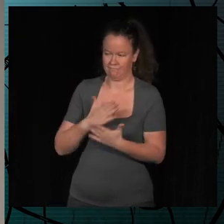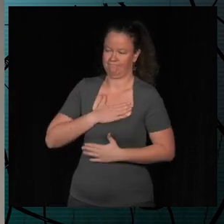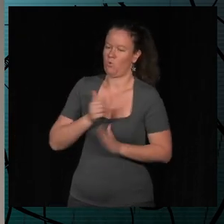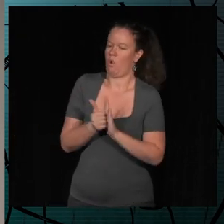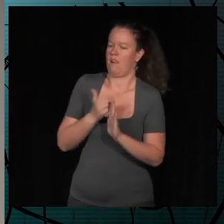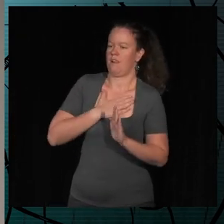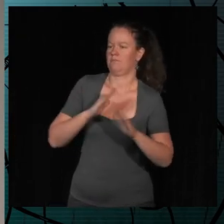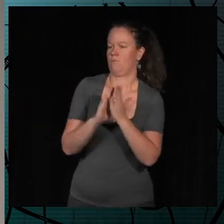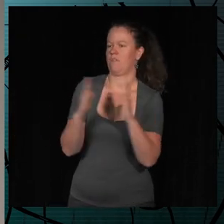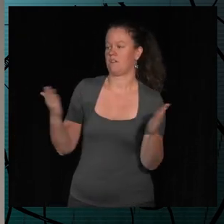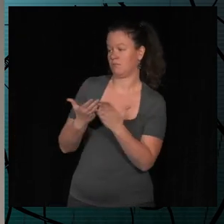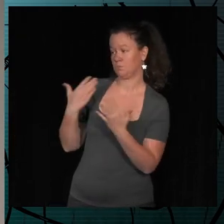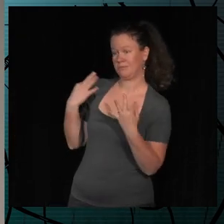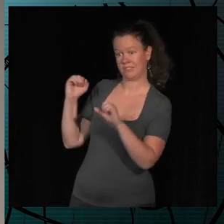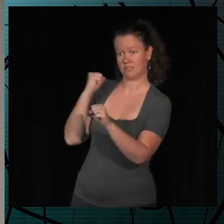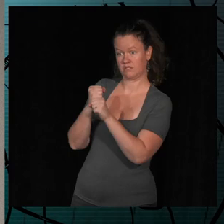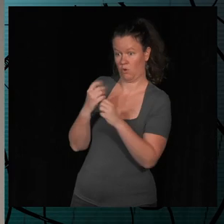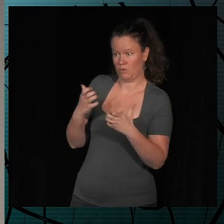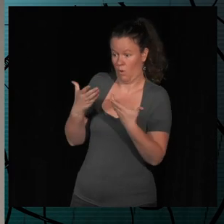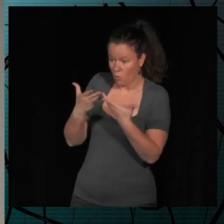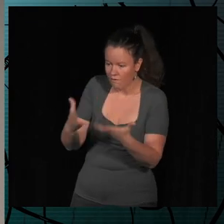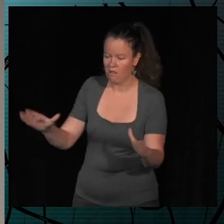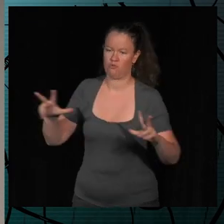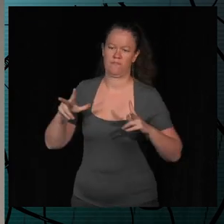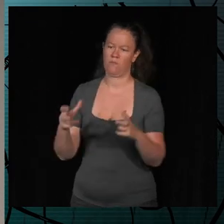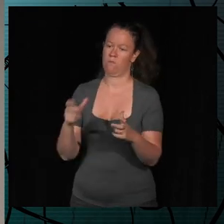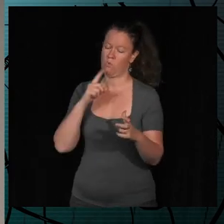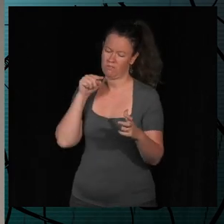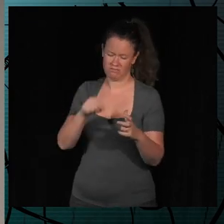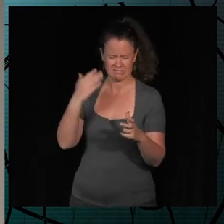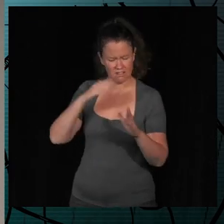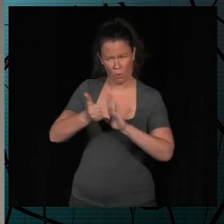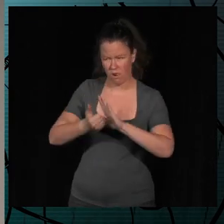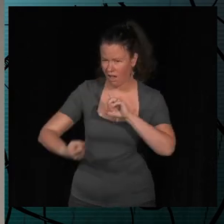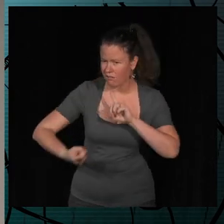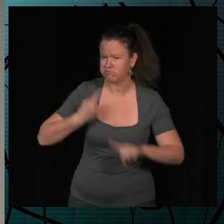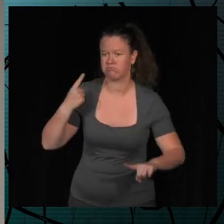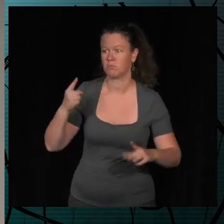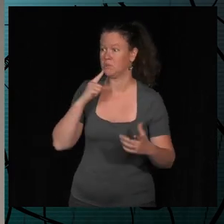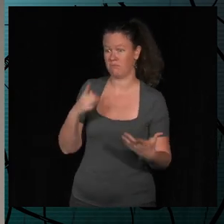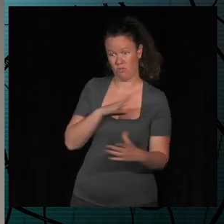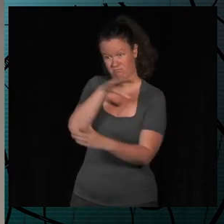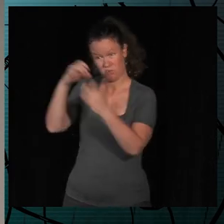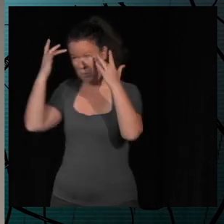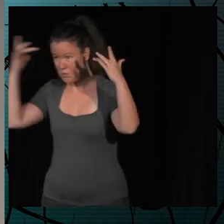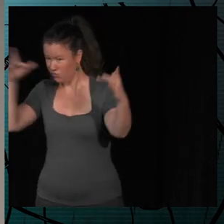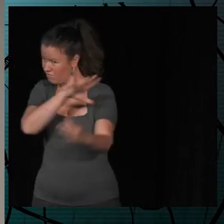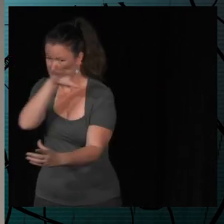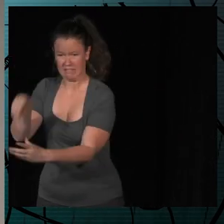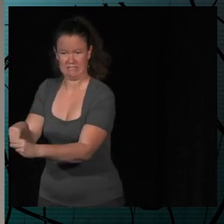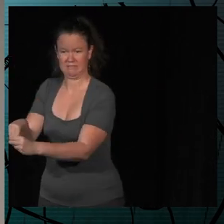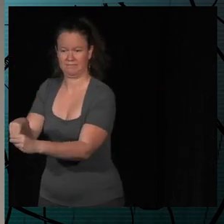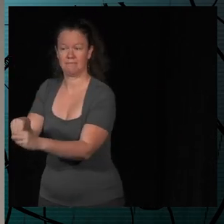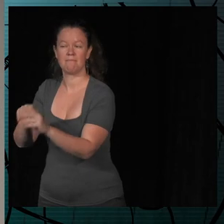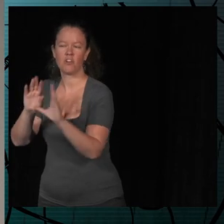vidéo convaincu de sa légitimité et consciente de son importance dans les pratiques culturelles des Français pourtant comme